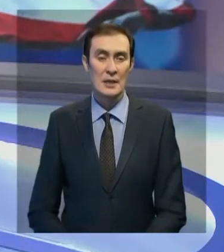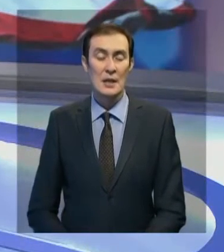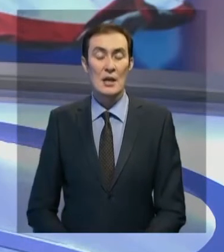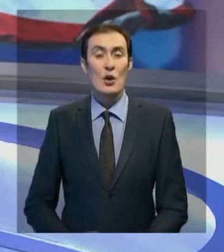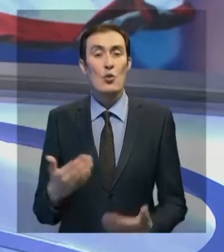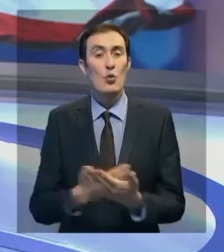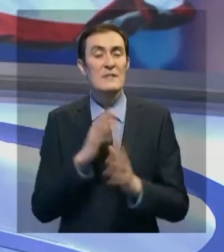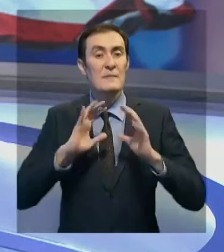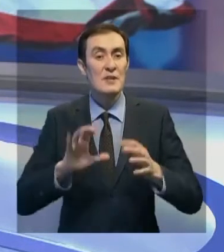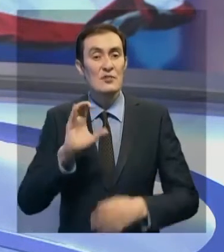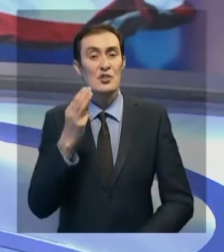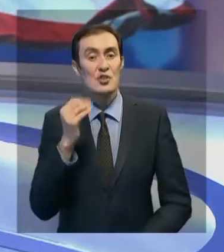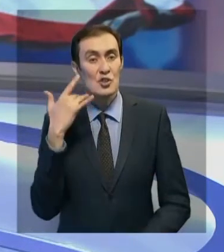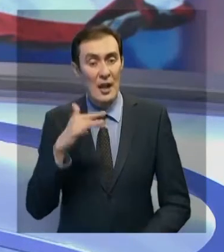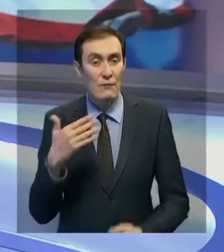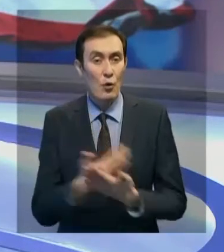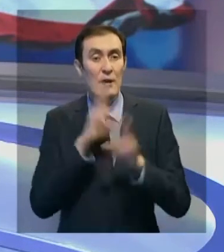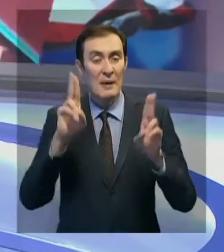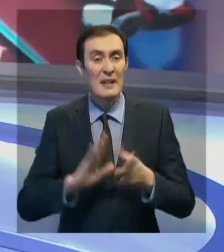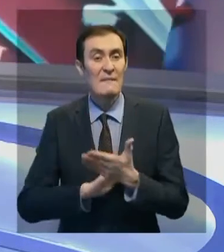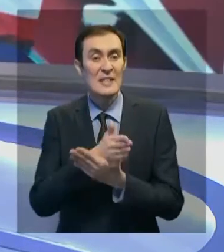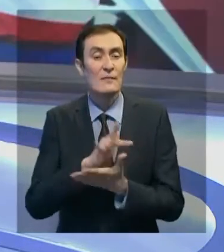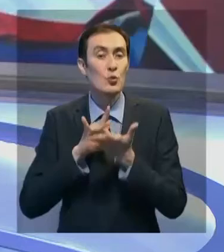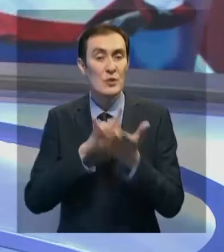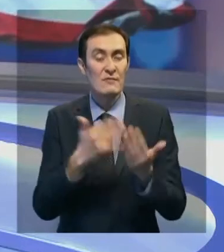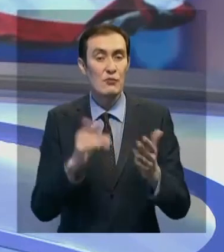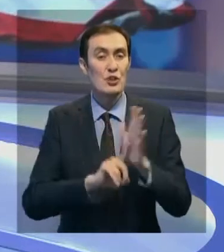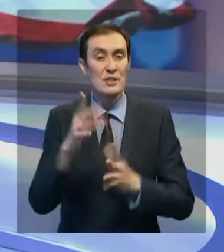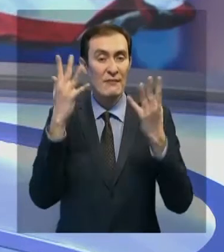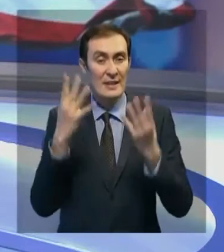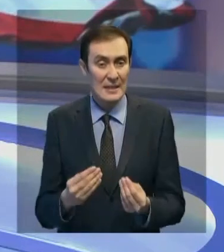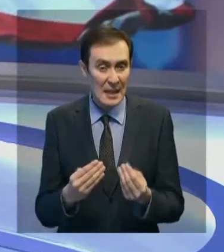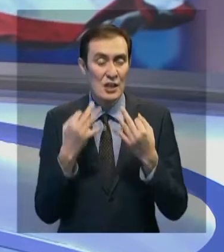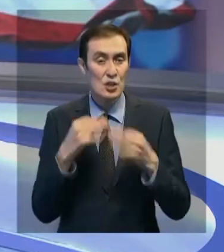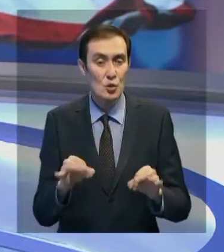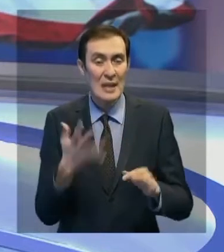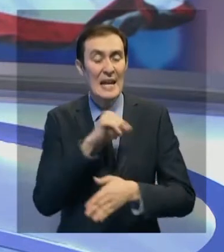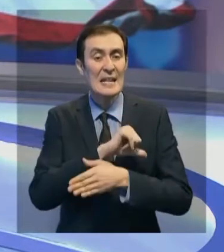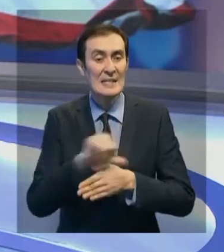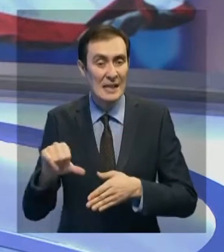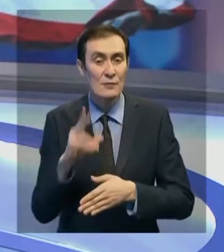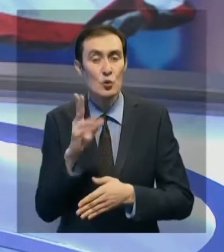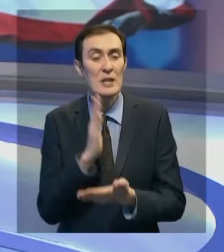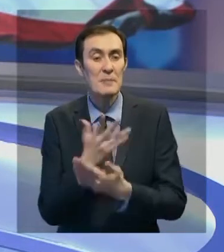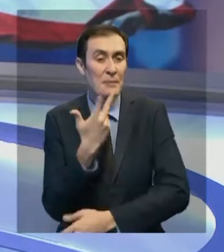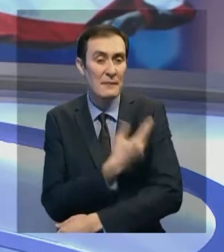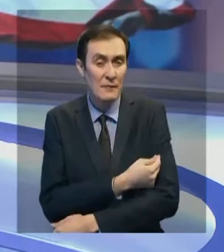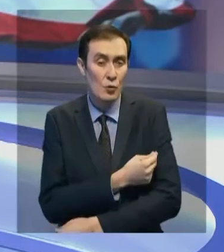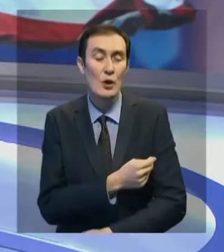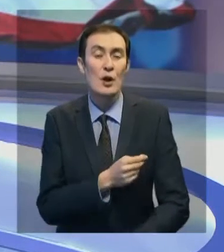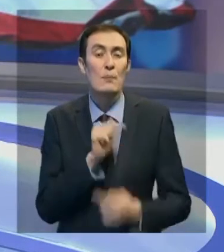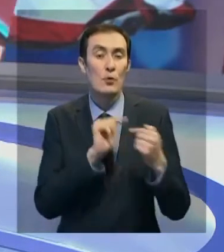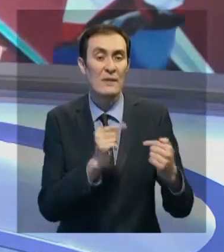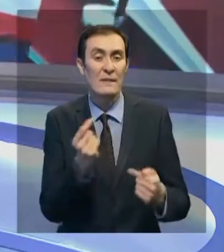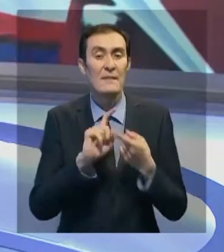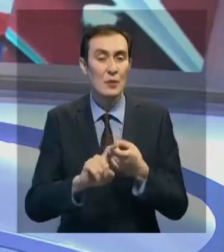В США вступили в силу новые правила въезда для туристов. С сегодняшнего дня в страну въезд разрешили для иностранцев, которые привиты